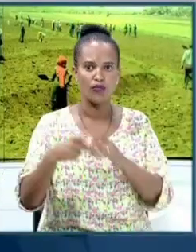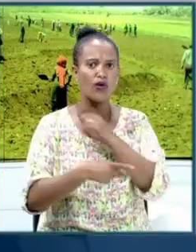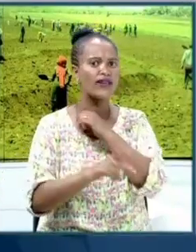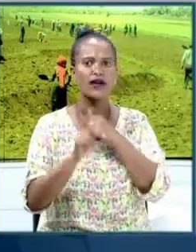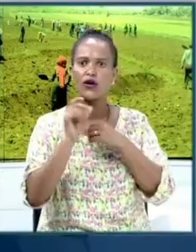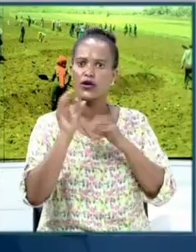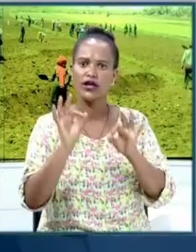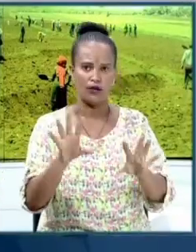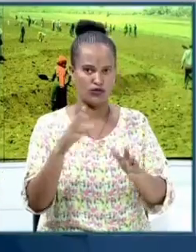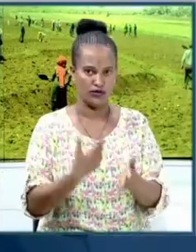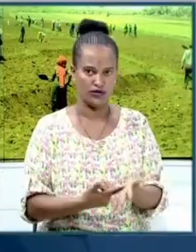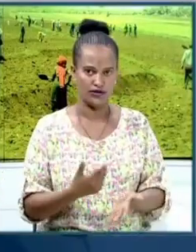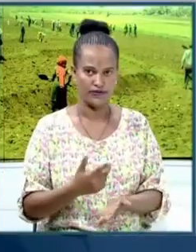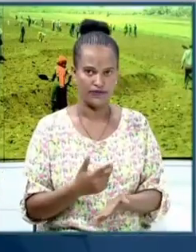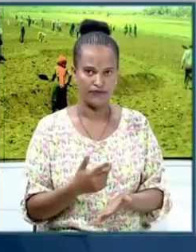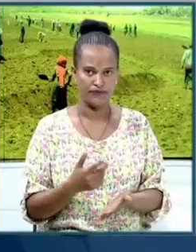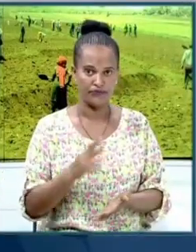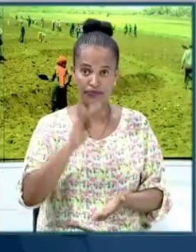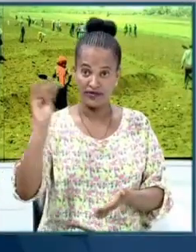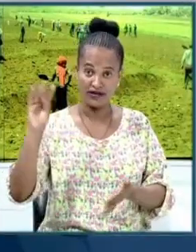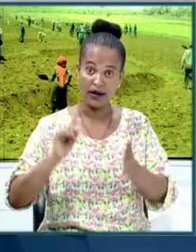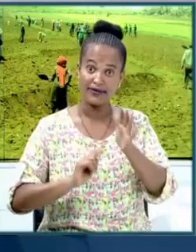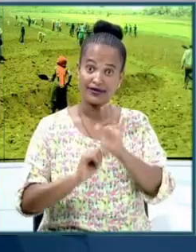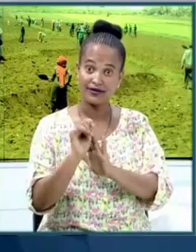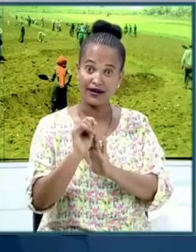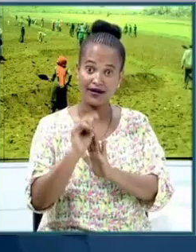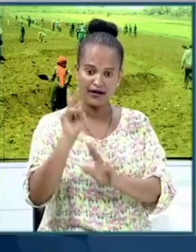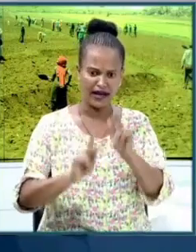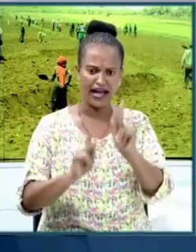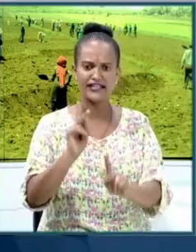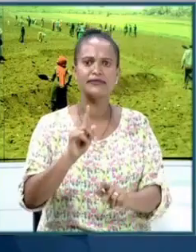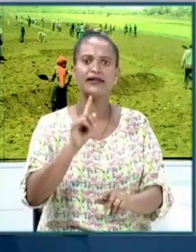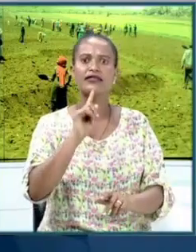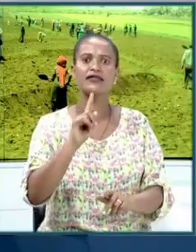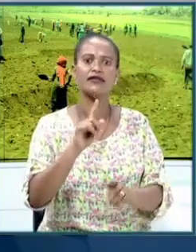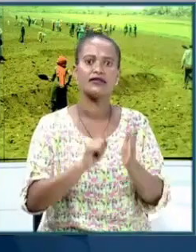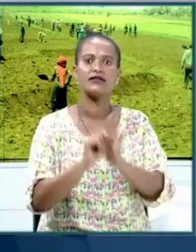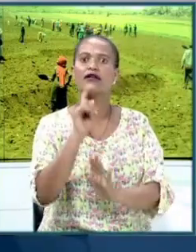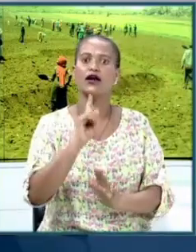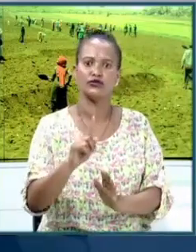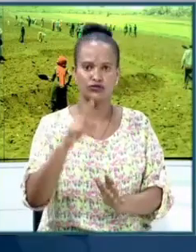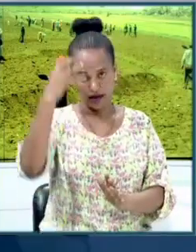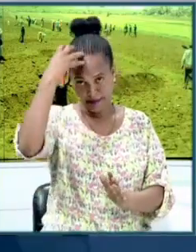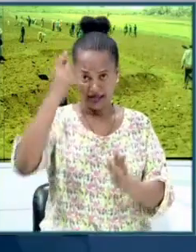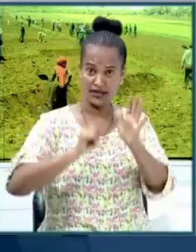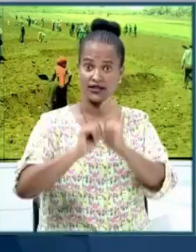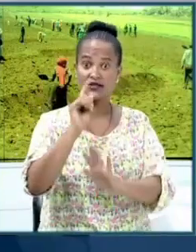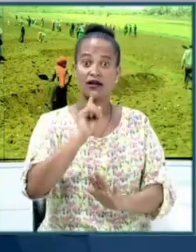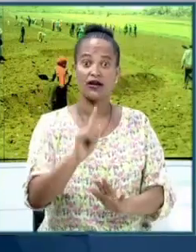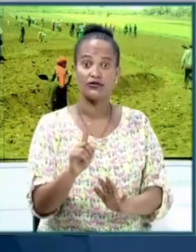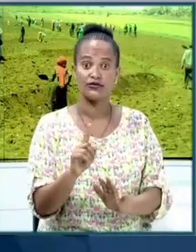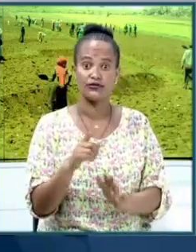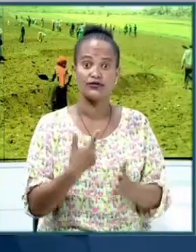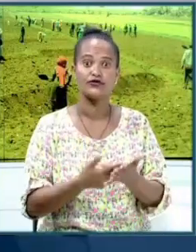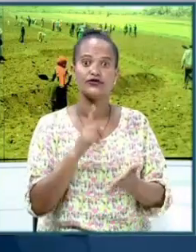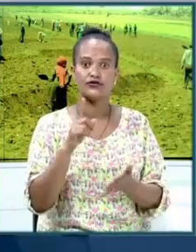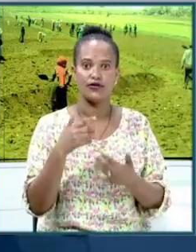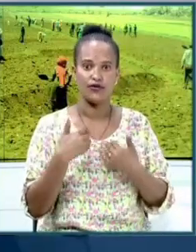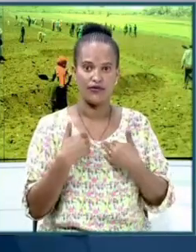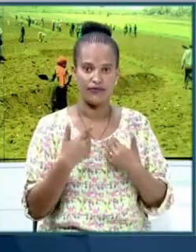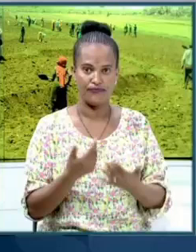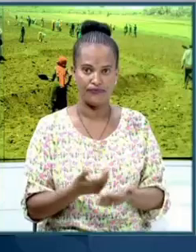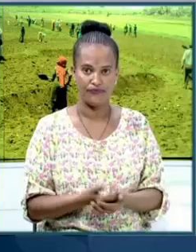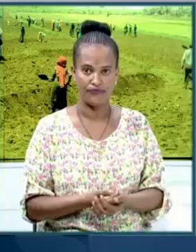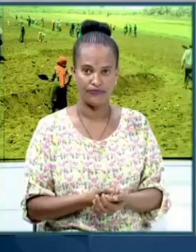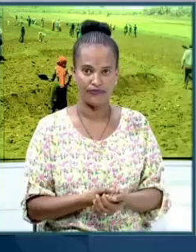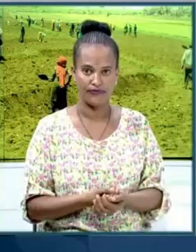የድልዮን። ምዕራብ ትግራይ ናይ ህዝቢ ትግራይ እዩ፣ ናይ መንግስቲ ትግራይ እዩ። ኣረክብ እዩ ናን ዘለ ይርክበና።